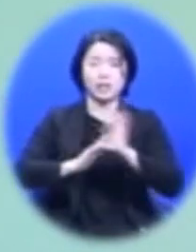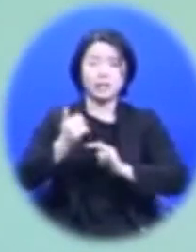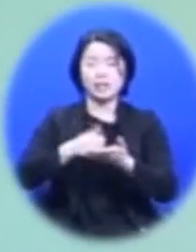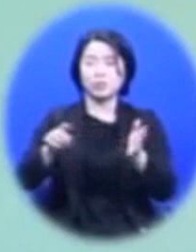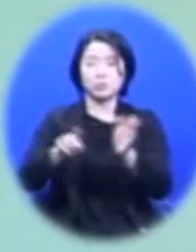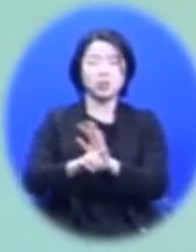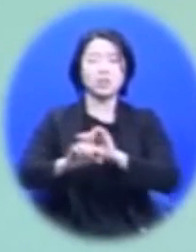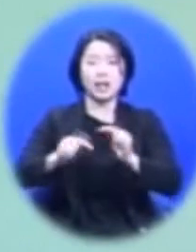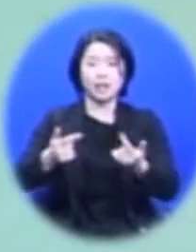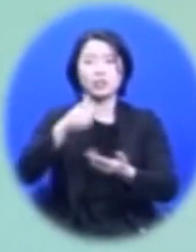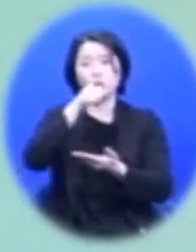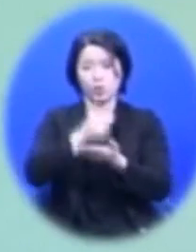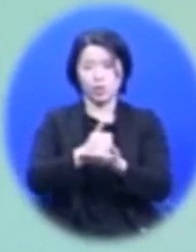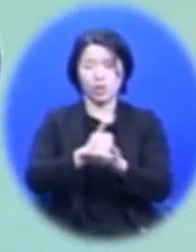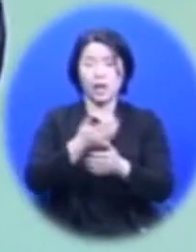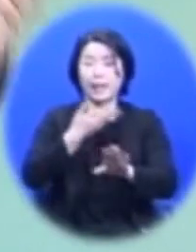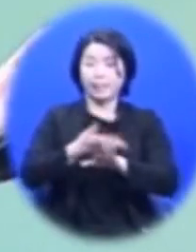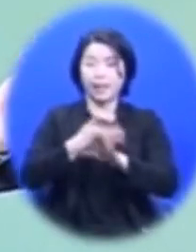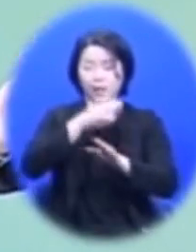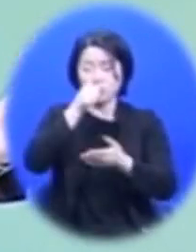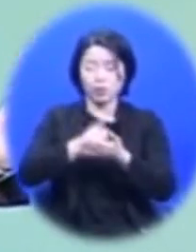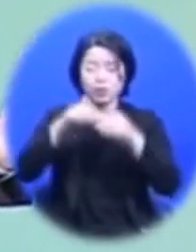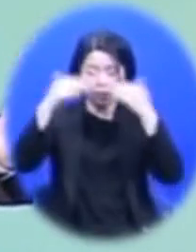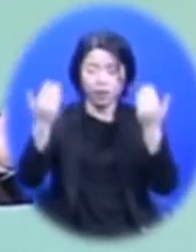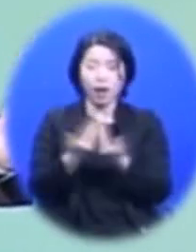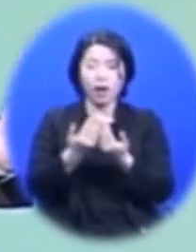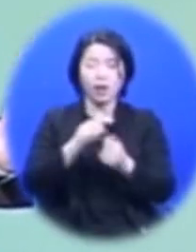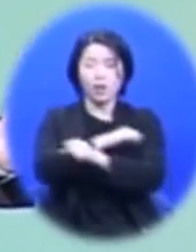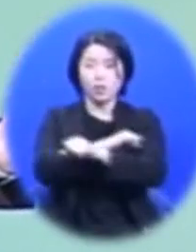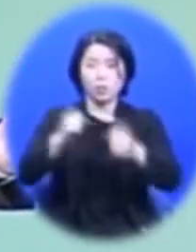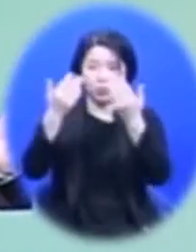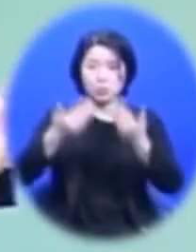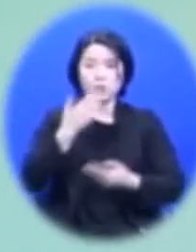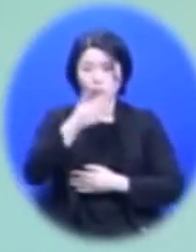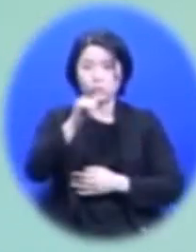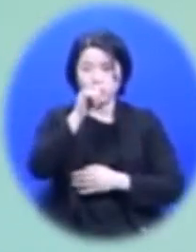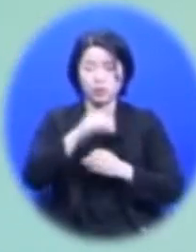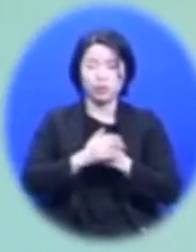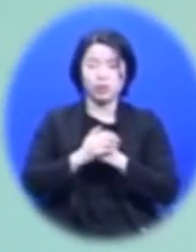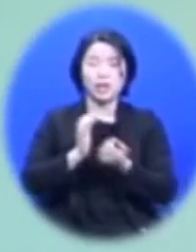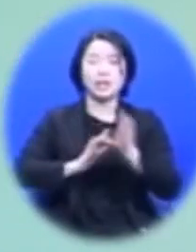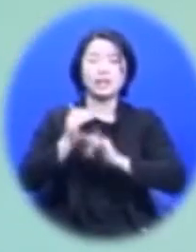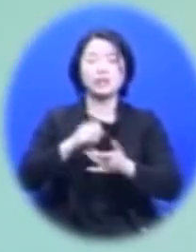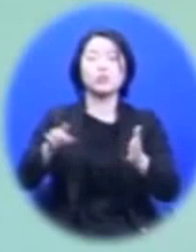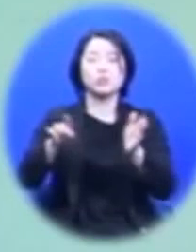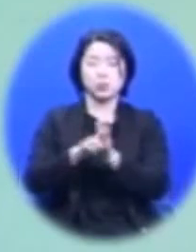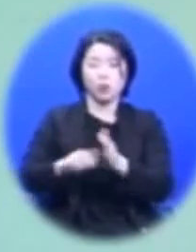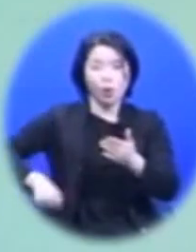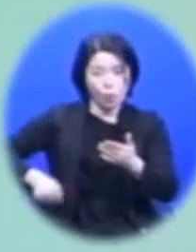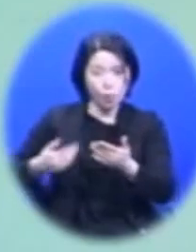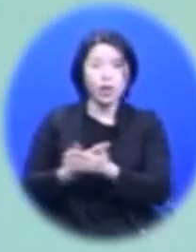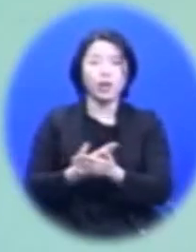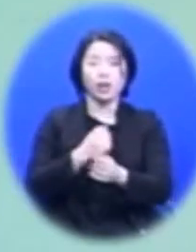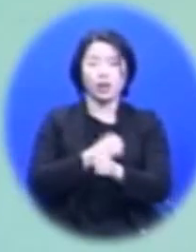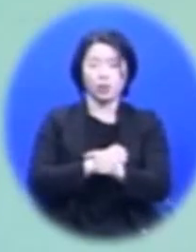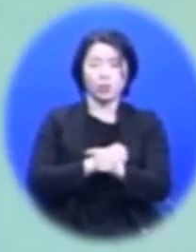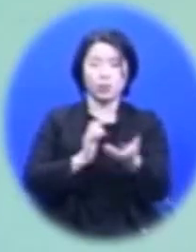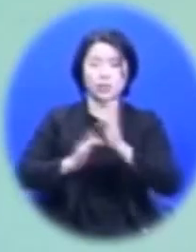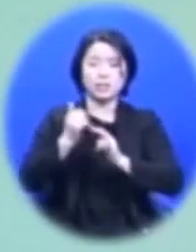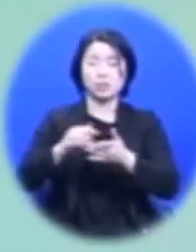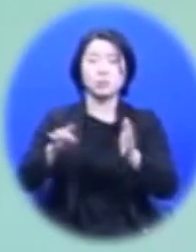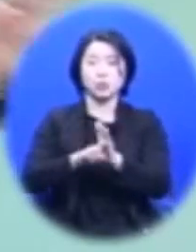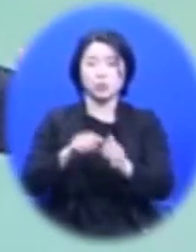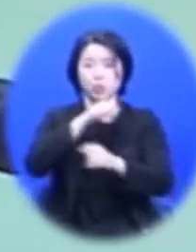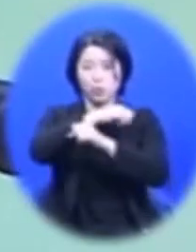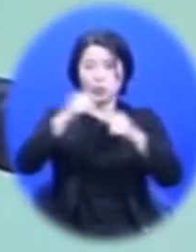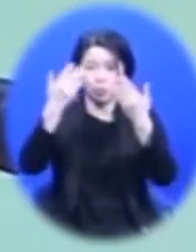죄라는 겁니다. 다른 죄는 다 용서받을 수 있습니다. 예수를 믿으면, 회개하고 예수 믿으면. 그런데